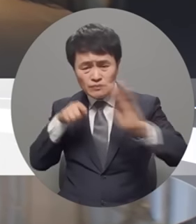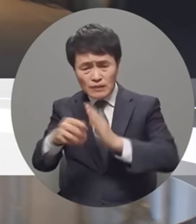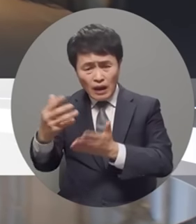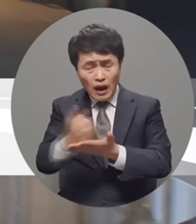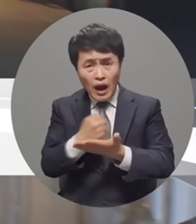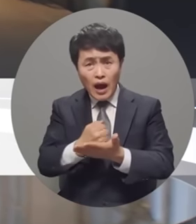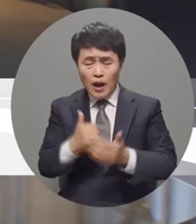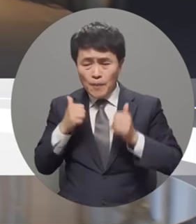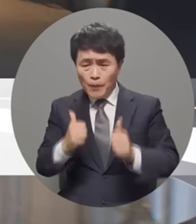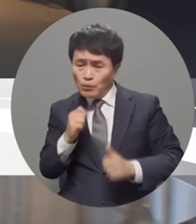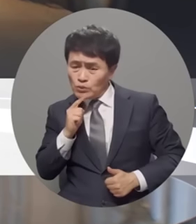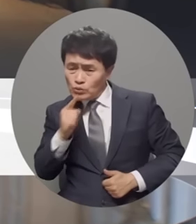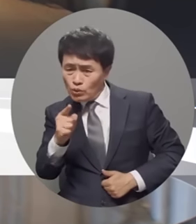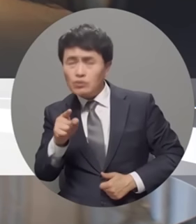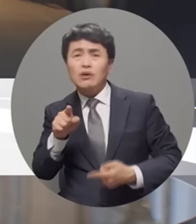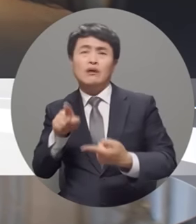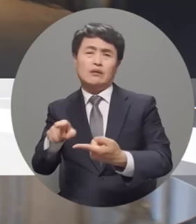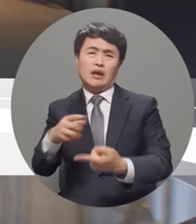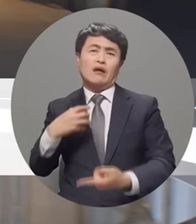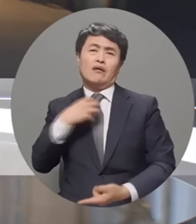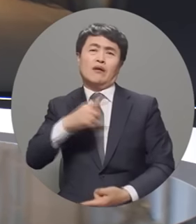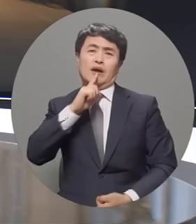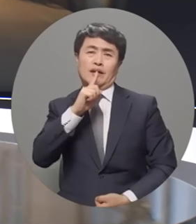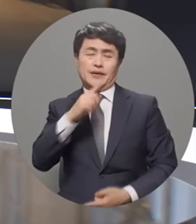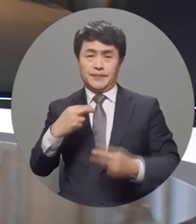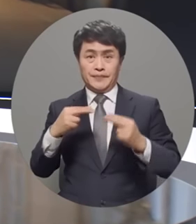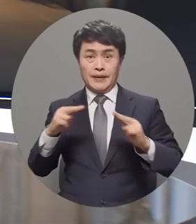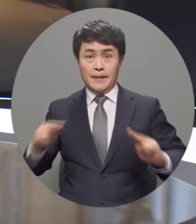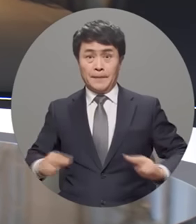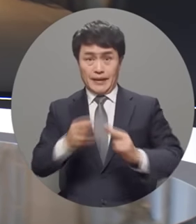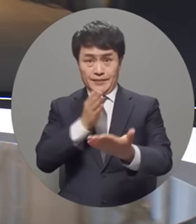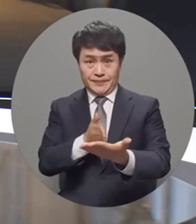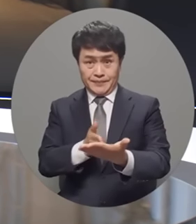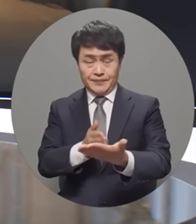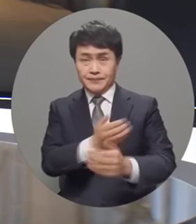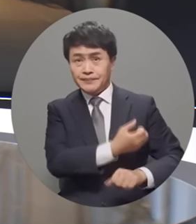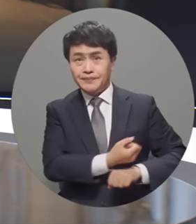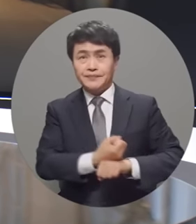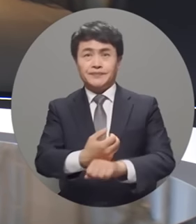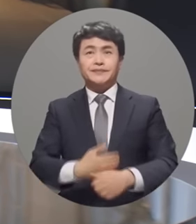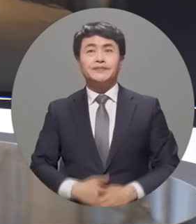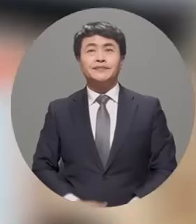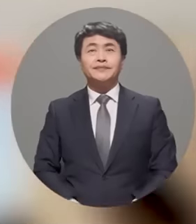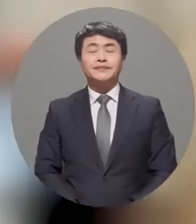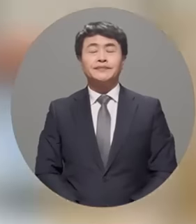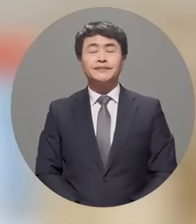소송에 대해 우려를 표명했습니다. 먼저 파리에서 손영 특파원이 전하겠습니다.